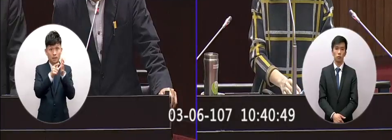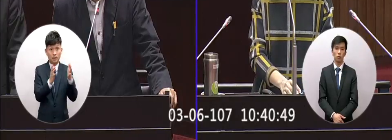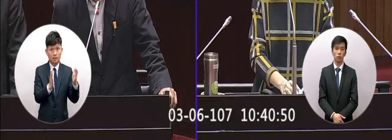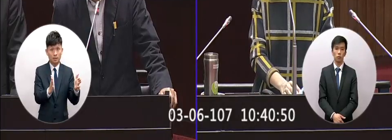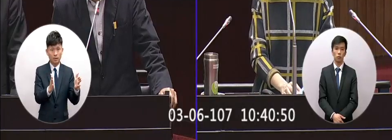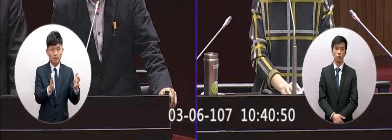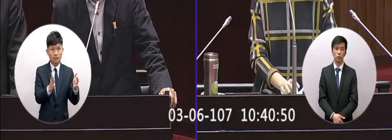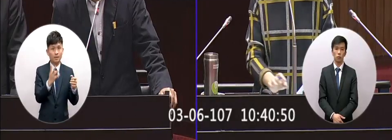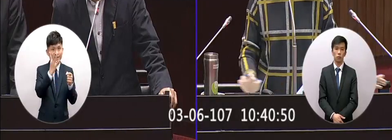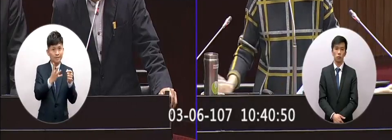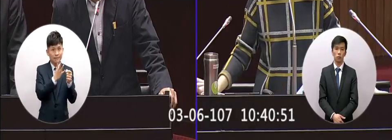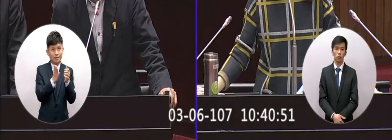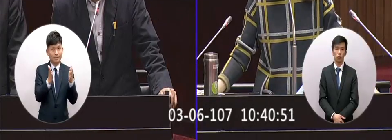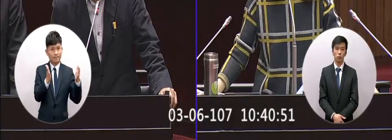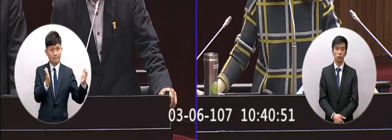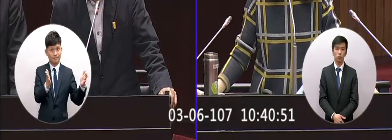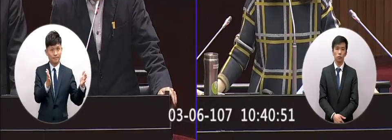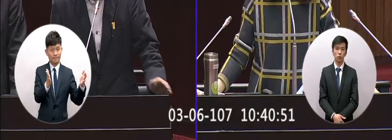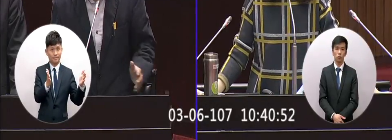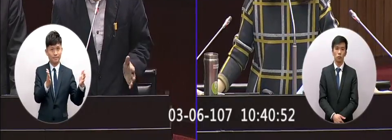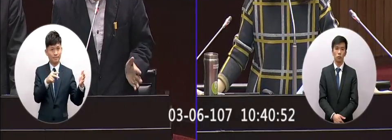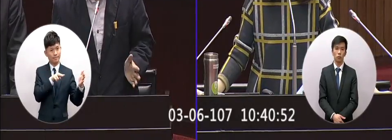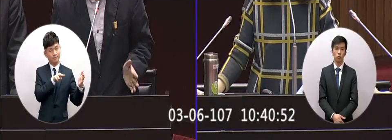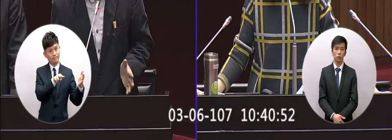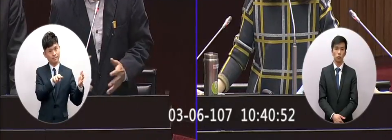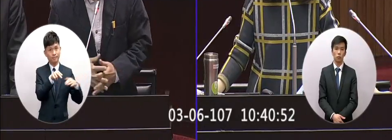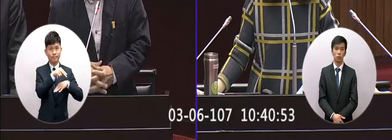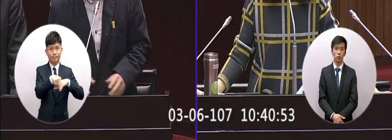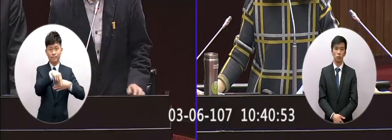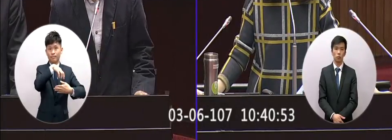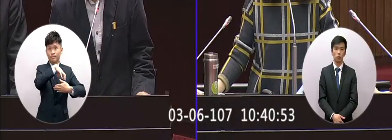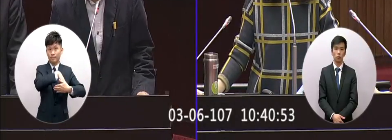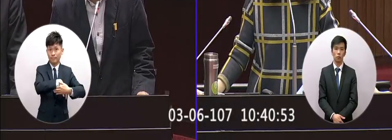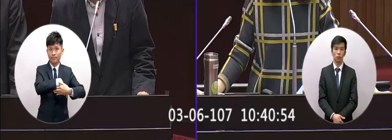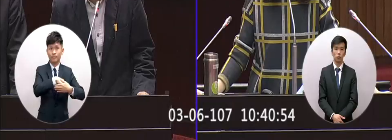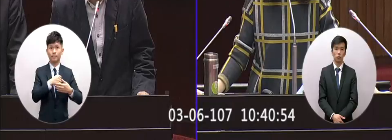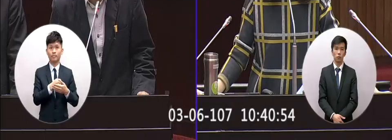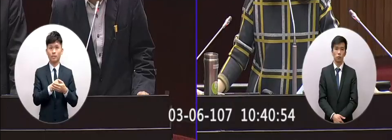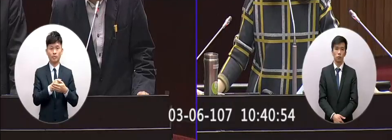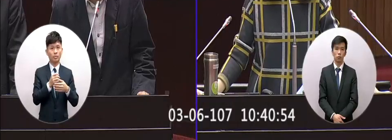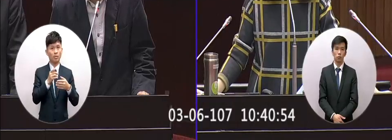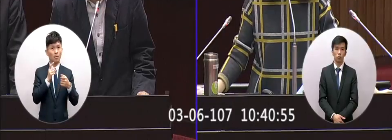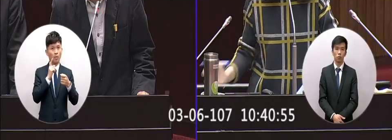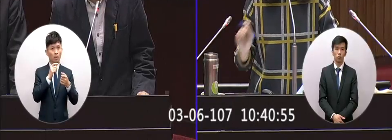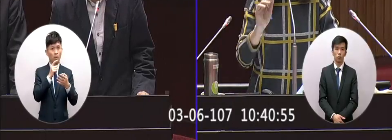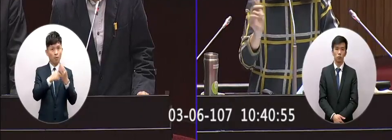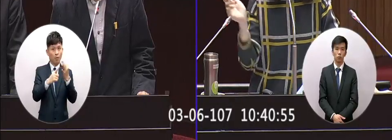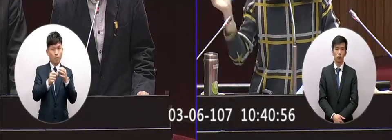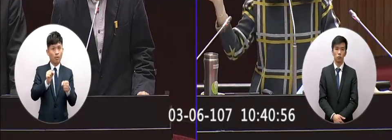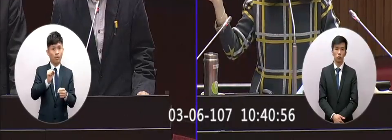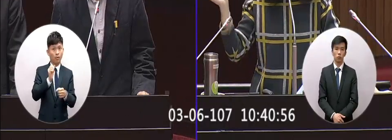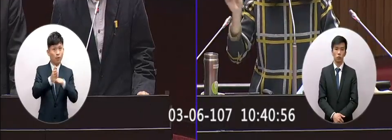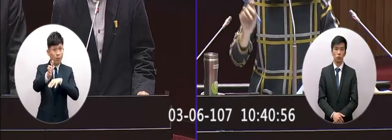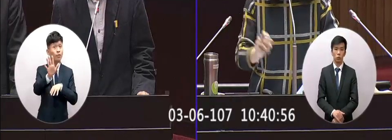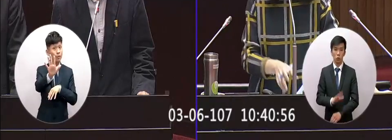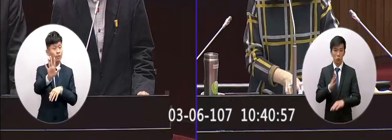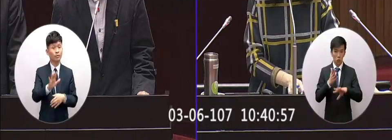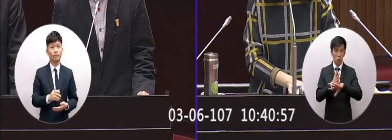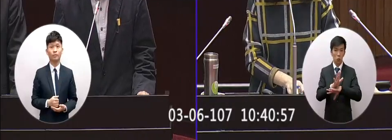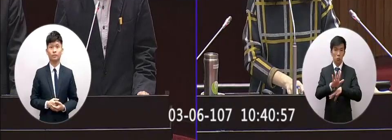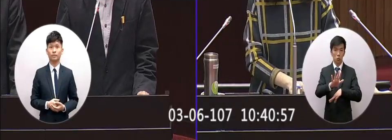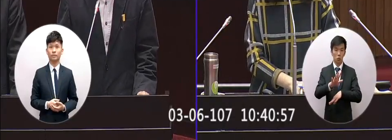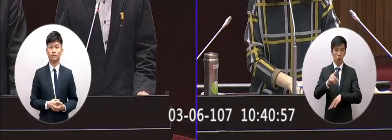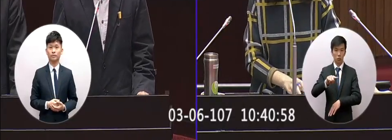就是前4年的部分来讲，那我们规划的内容现在都甚至还有超标。 有超标，来，我们看下一张